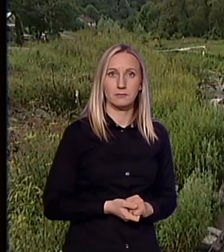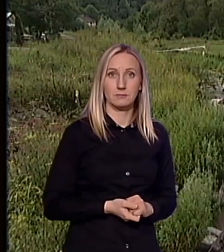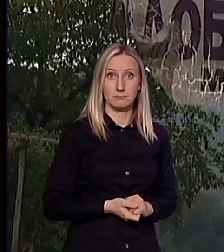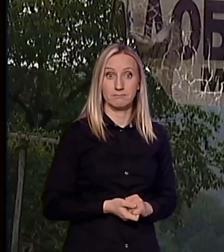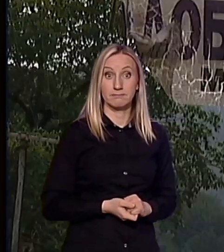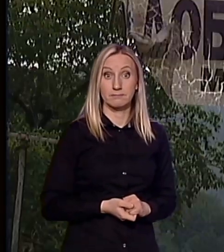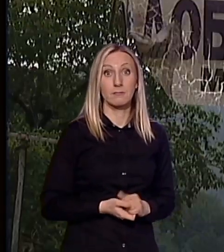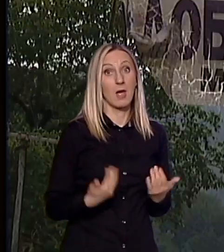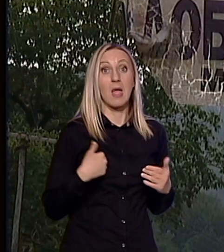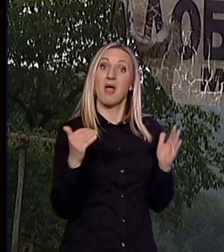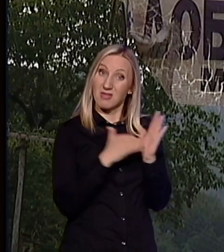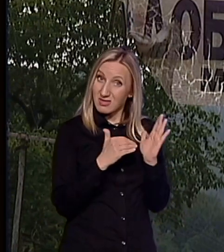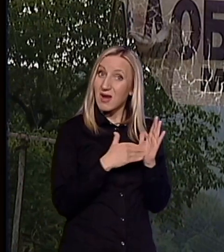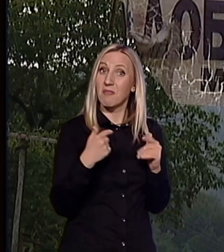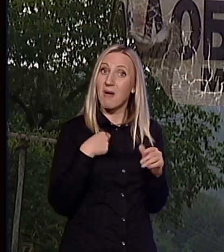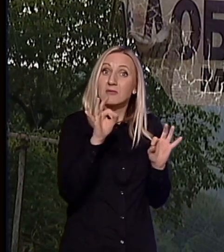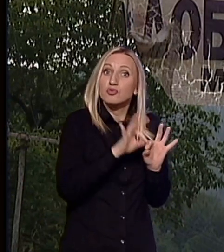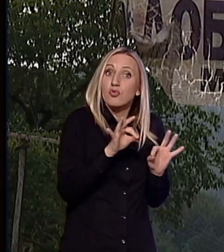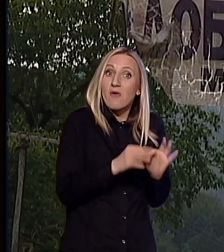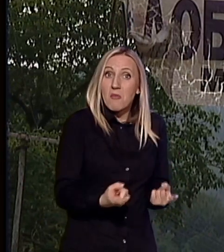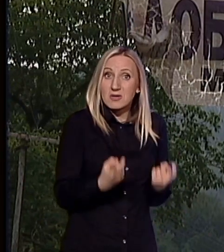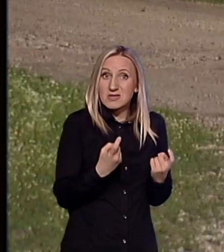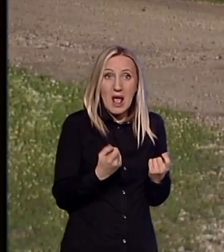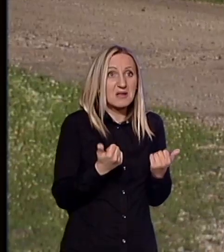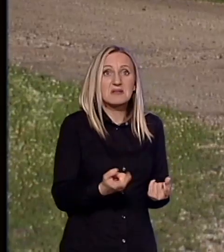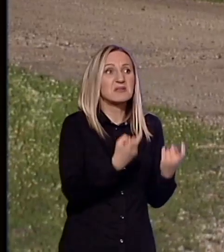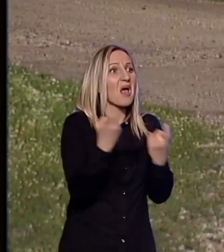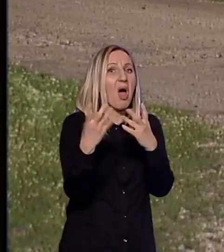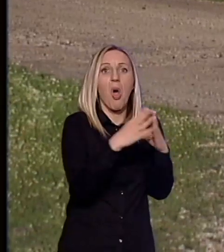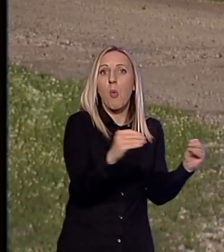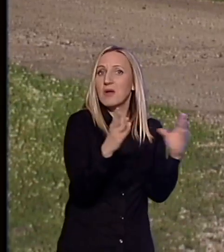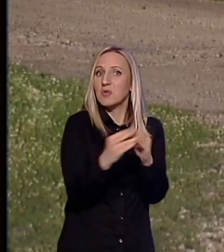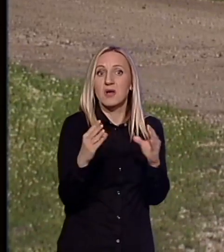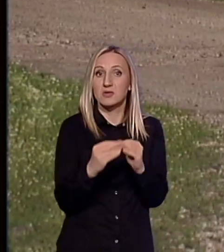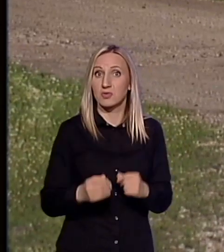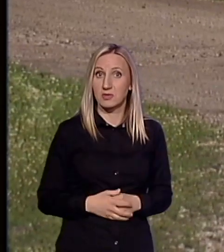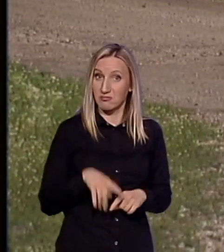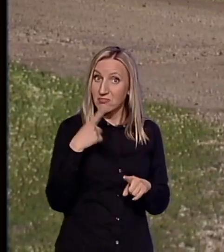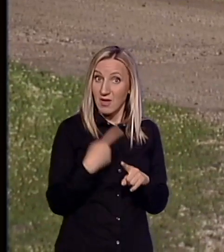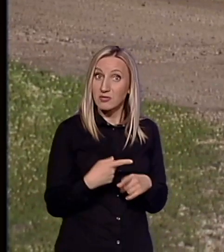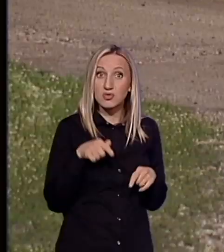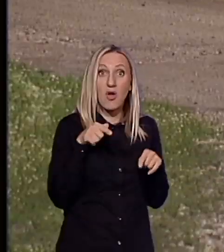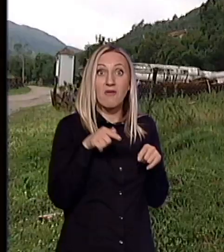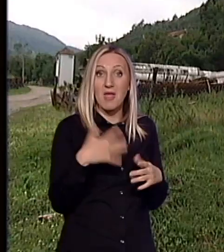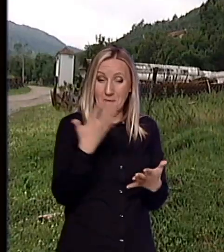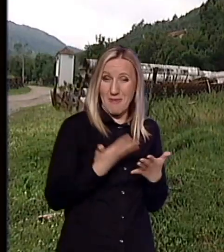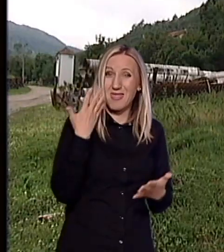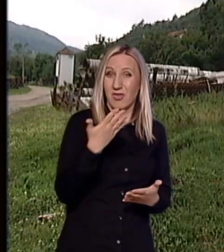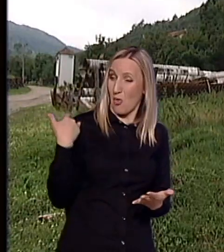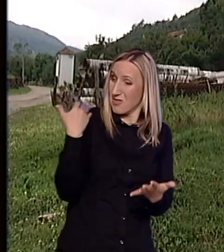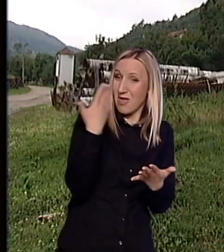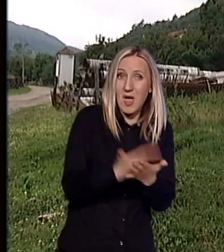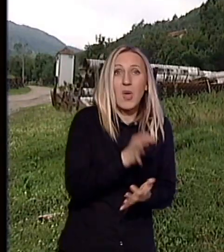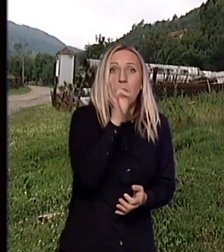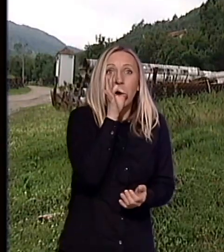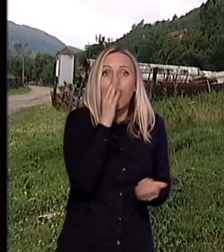A trebalo bi da sačuvamo nešto od sela koje je inako izumiru? Taman tako, jer ovde je zadnje 5 godina nije rođeno